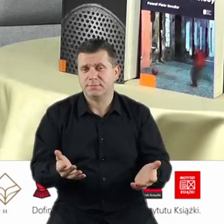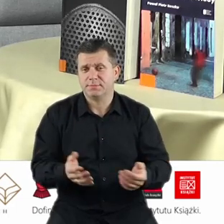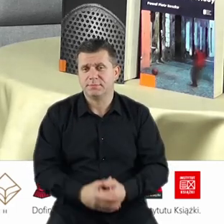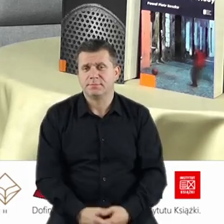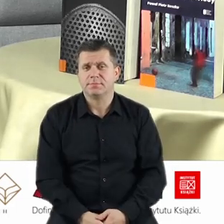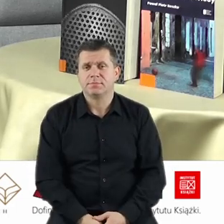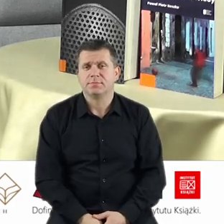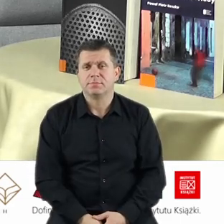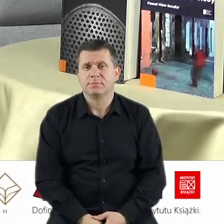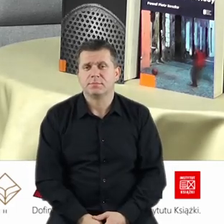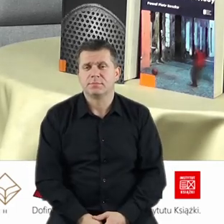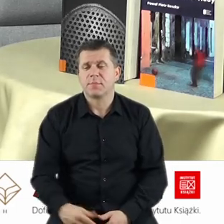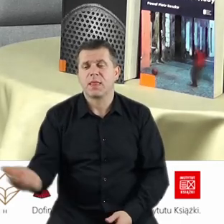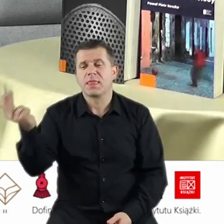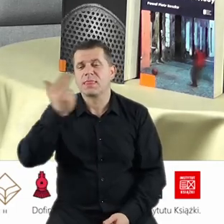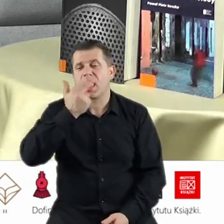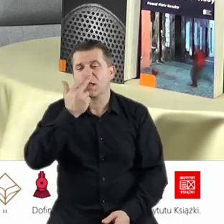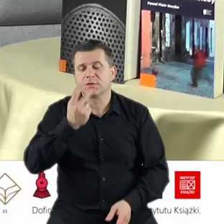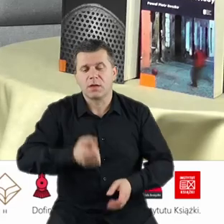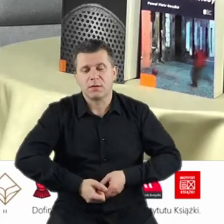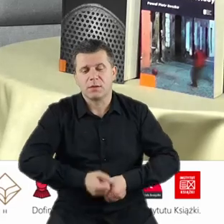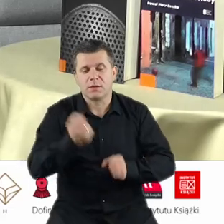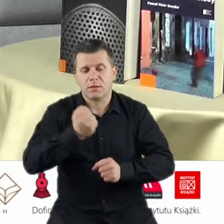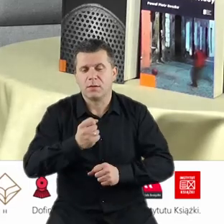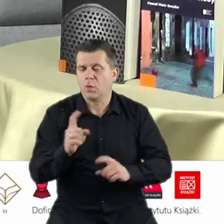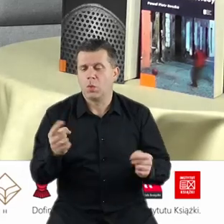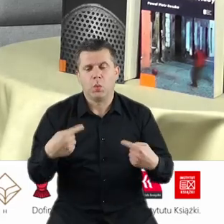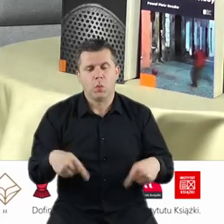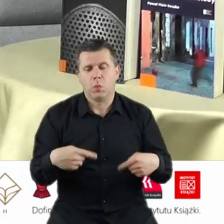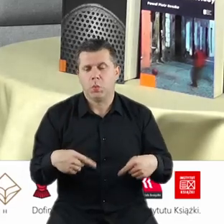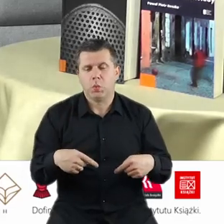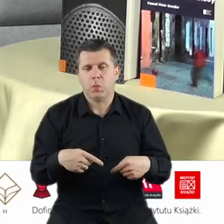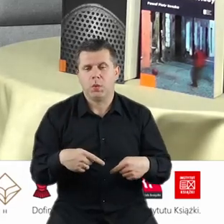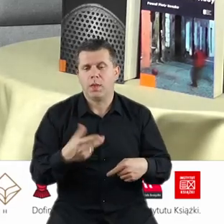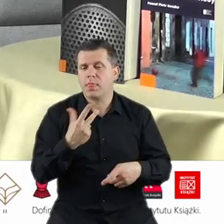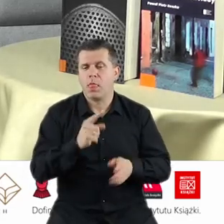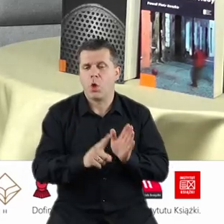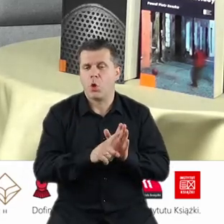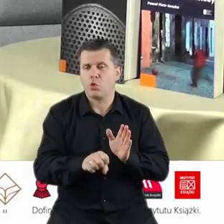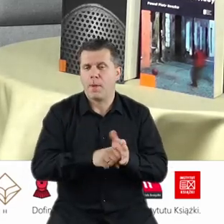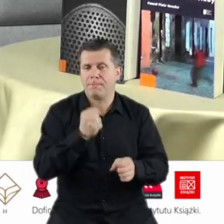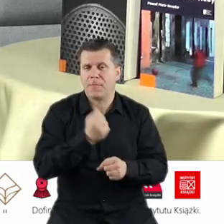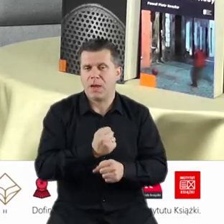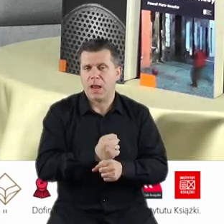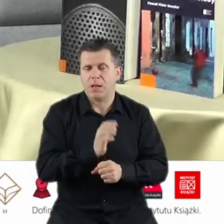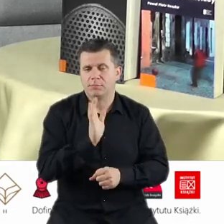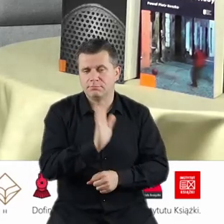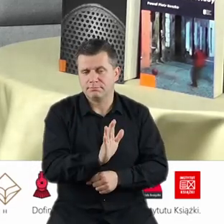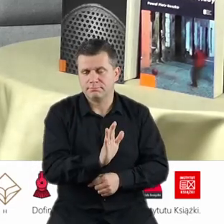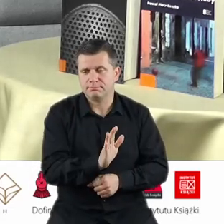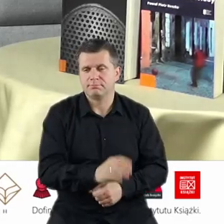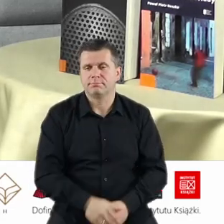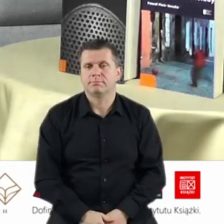że na przykład w niedzielę nie kopano. Ponieważ niedziela to był taki dzień, kiedy nie chodzi się do pracy,